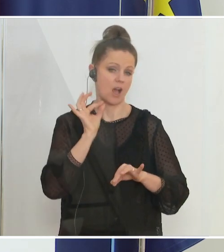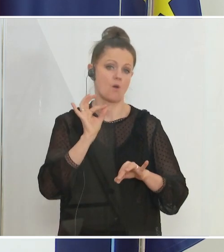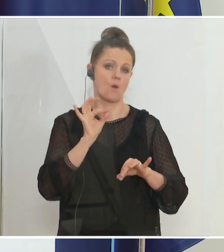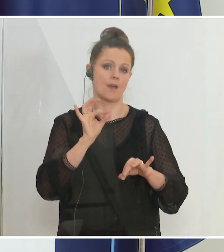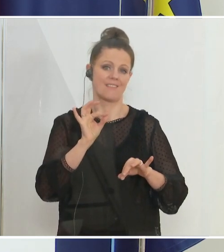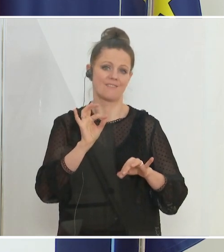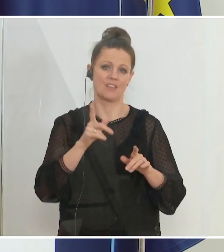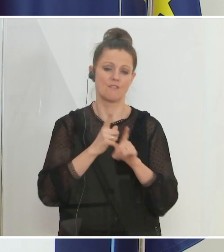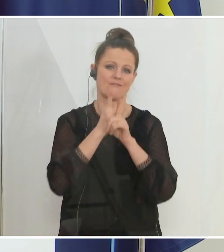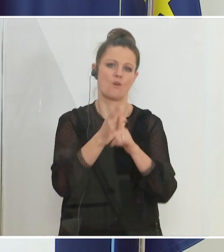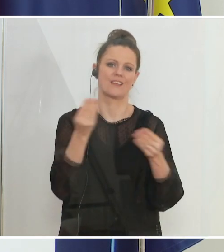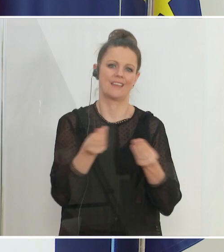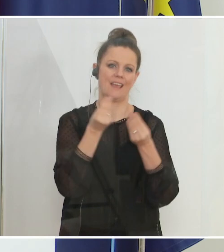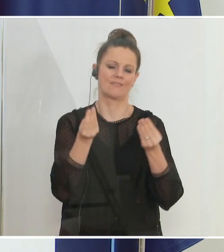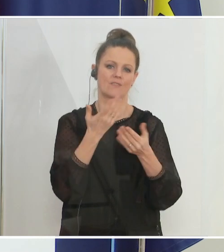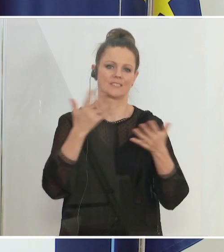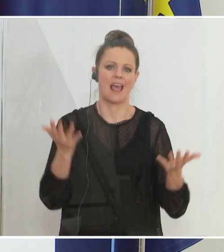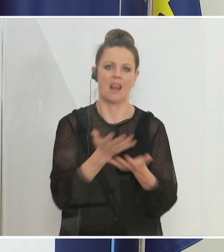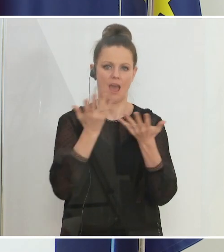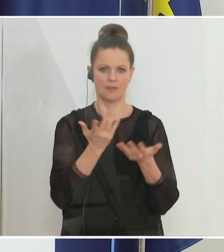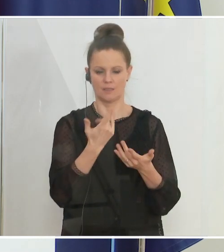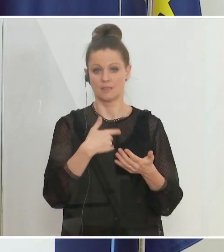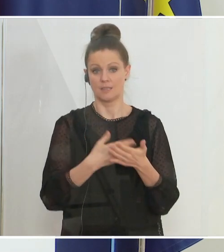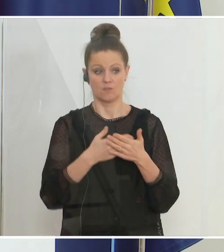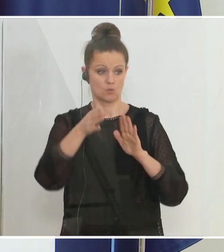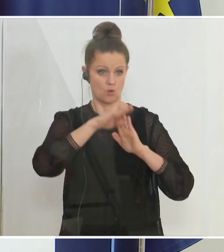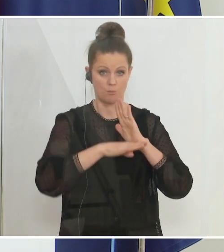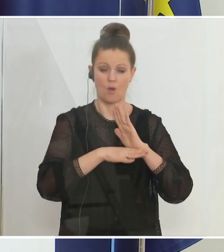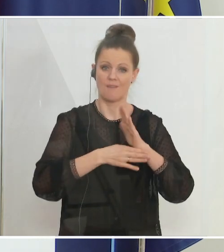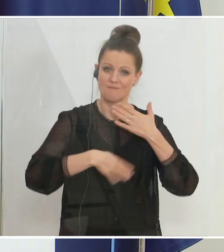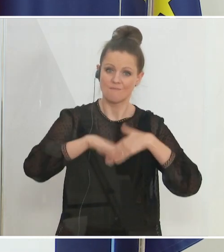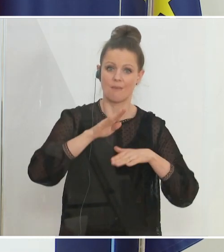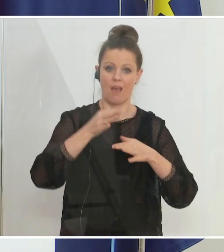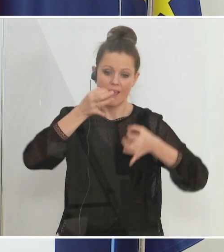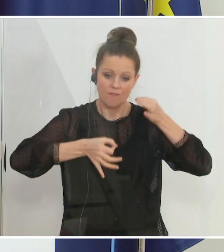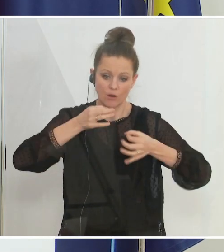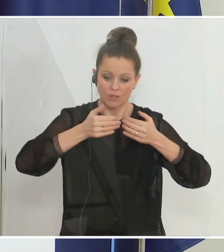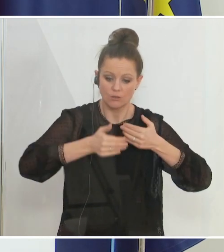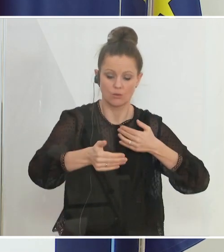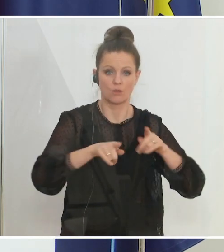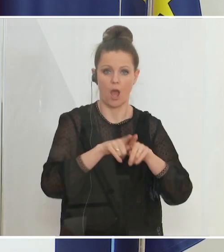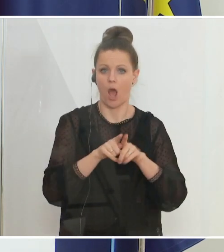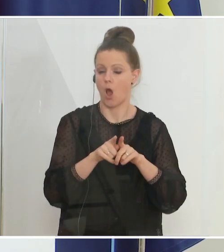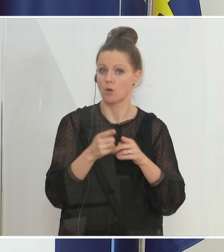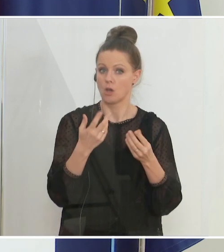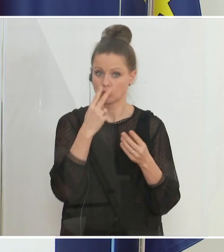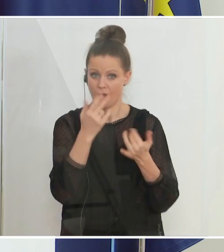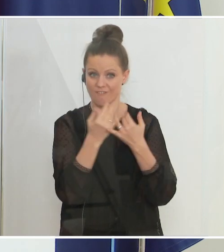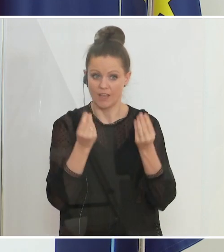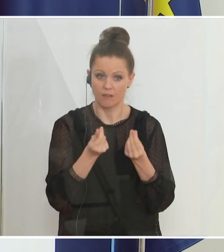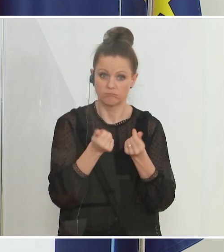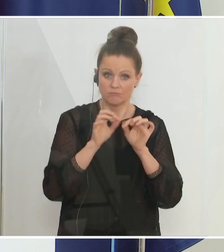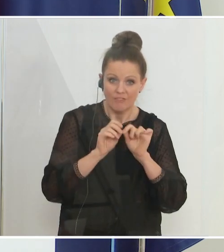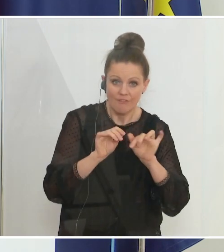Folgen abzufedern, und werden dieses Programm nicht auch weiter evaluieren und schauen, wie es wirkt. Aber wir sind